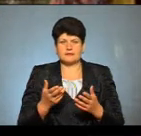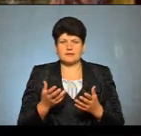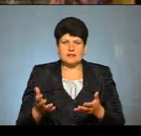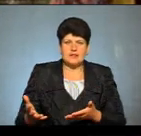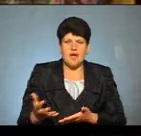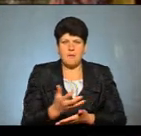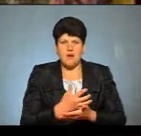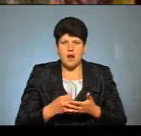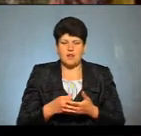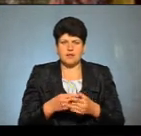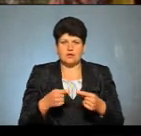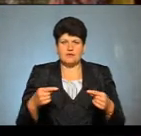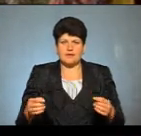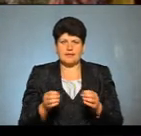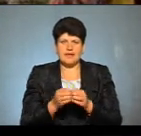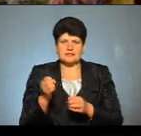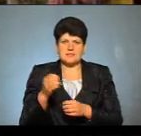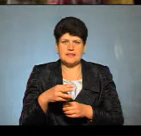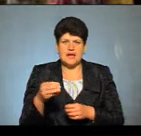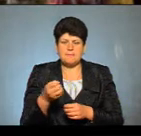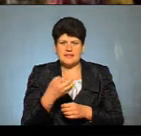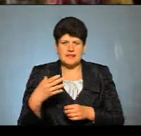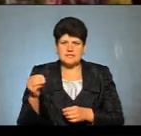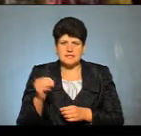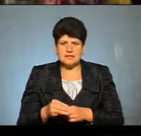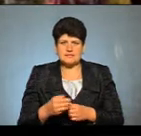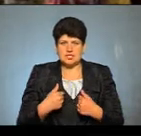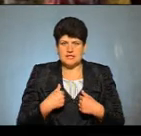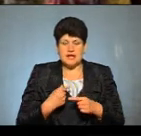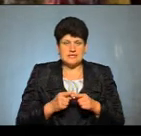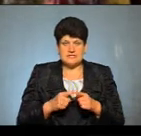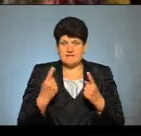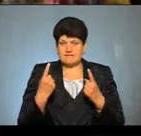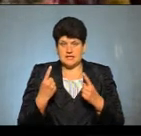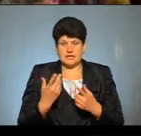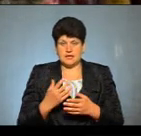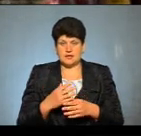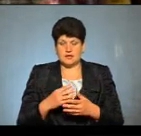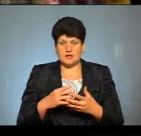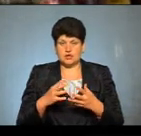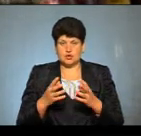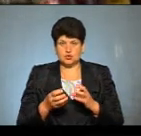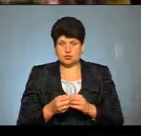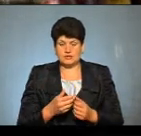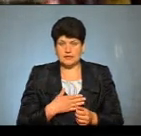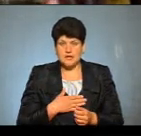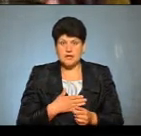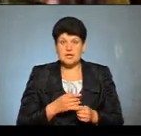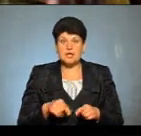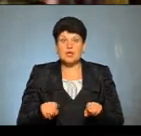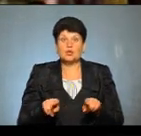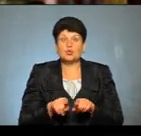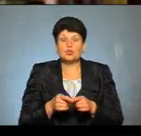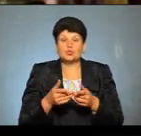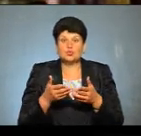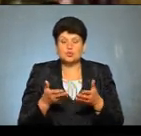товару, набрали на 10-15 тисяч товару. Це дуже велика сума для нас, для ринку, так як ми не заробляємо такі великі гроші. І тут